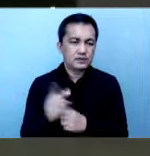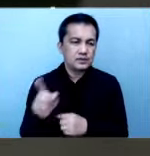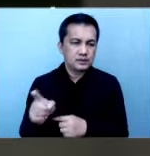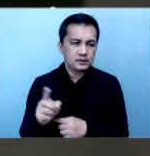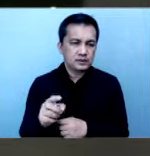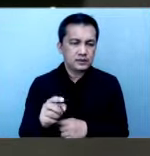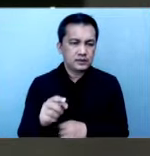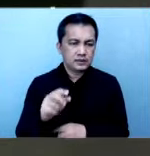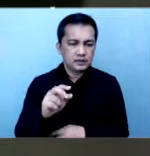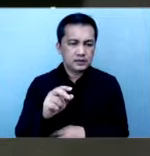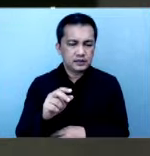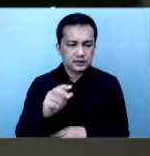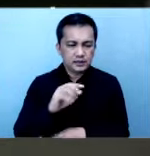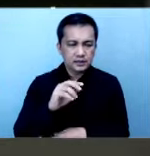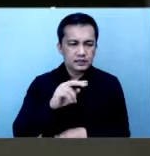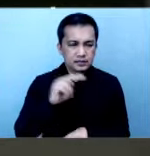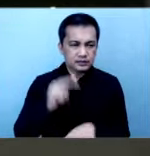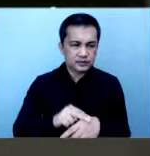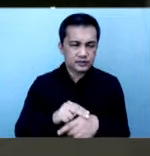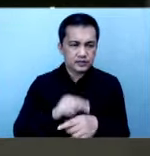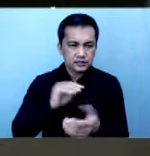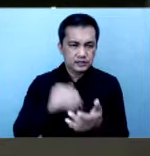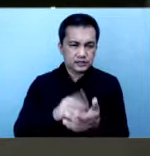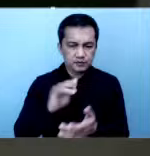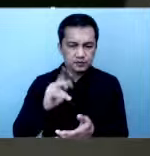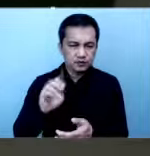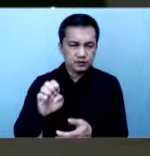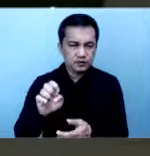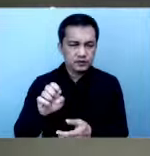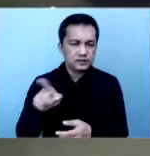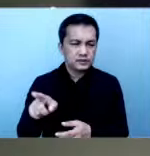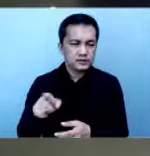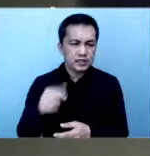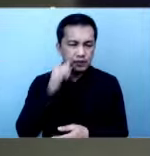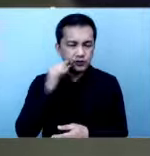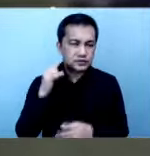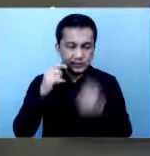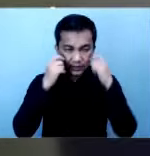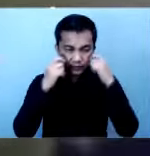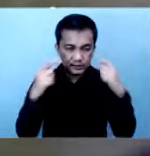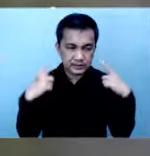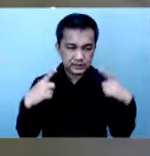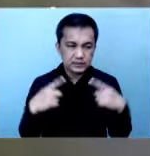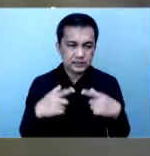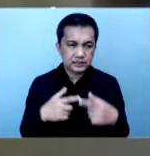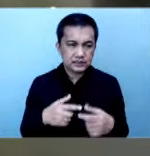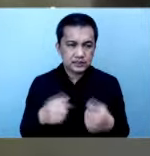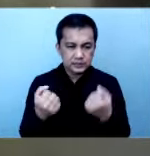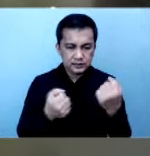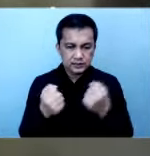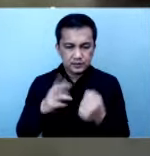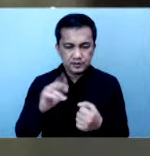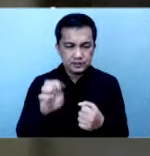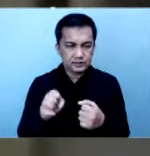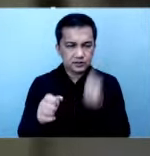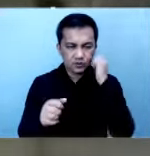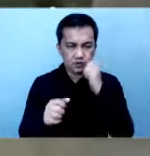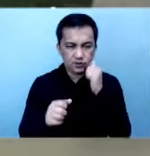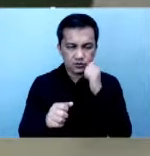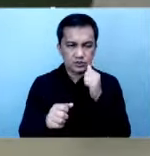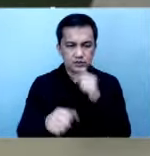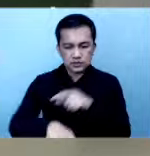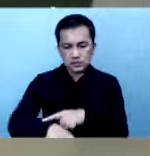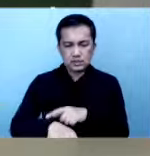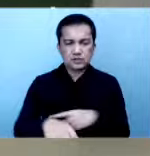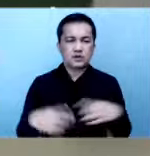National Central Bureau ng Interpol sa Dilit Timor-Leste kahapon. Sa driving range na ito, madalas daw magpalipas ng oras ang